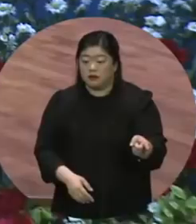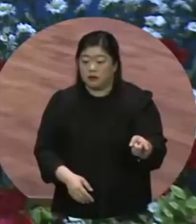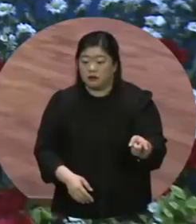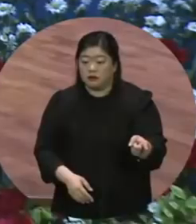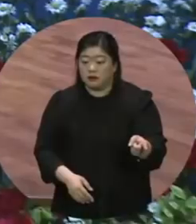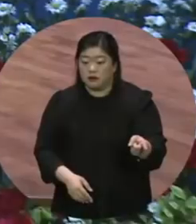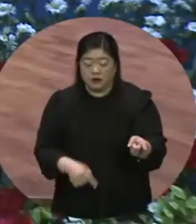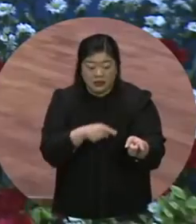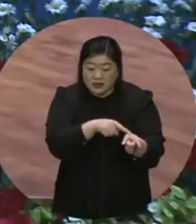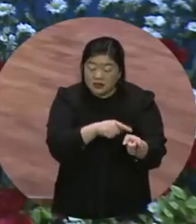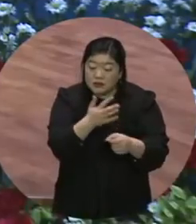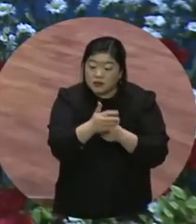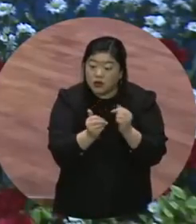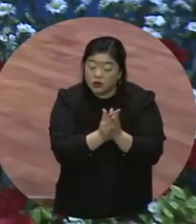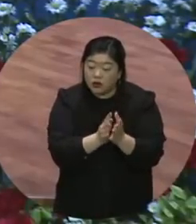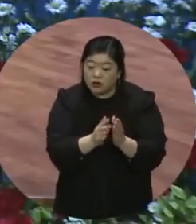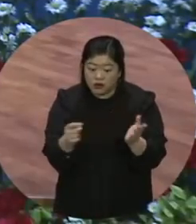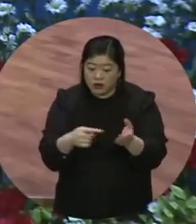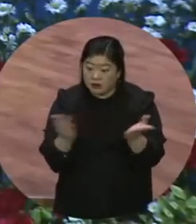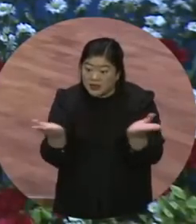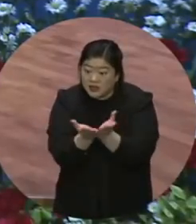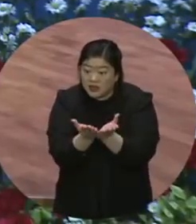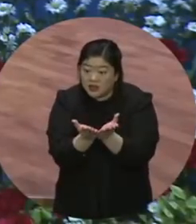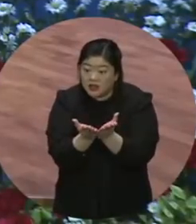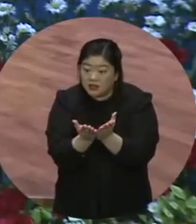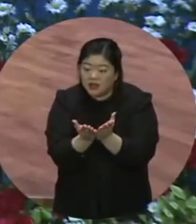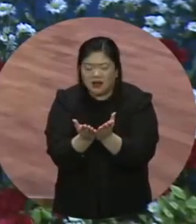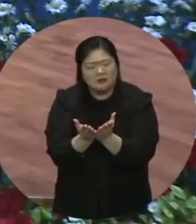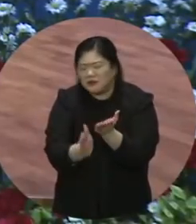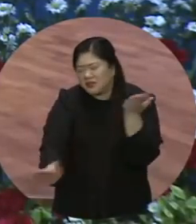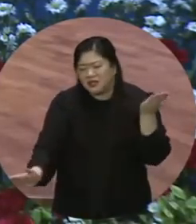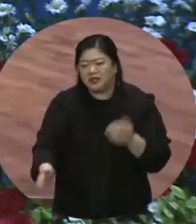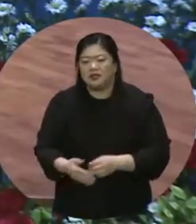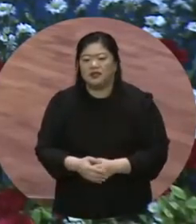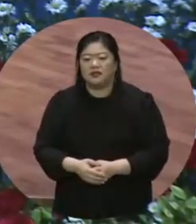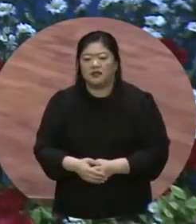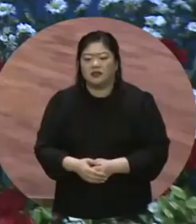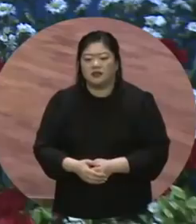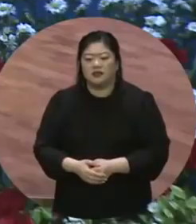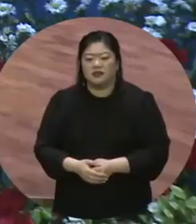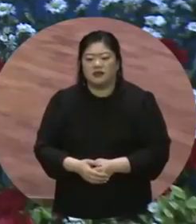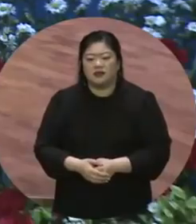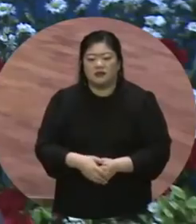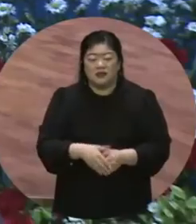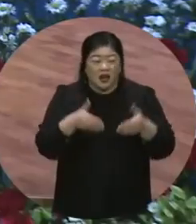완전 성경 없는 말이에요. 구원론이 틀리기 때문에